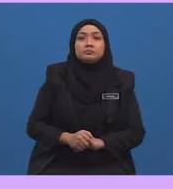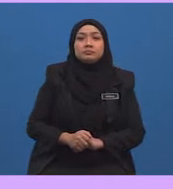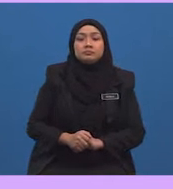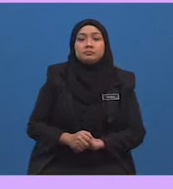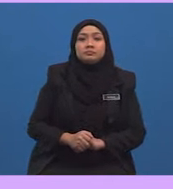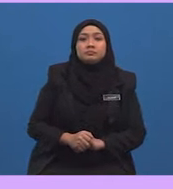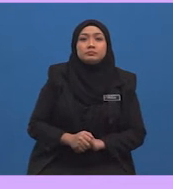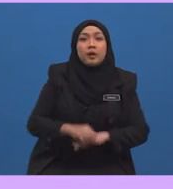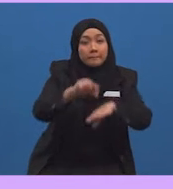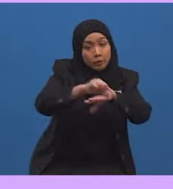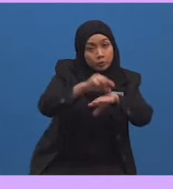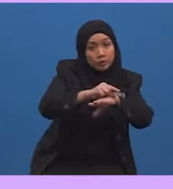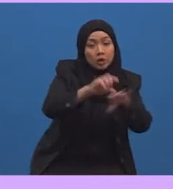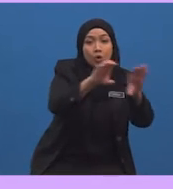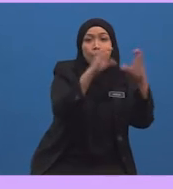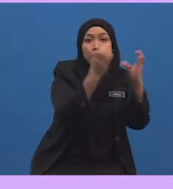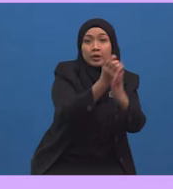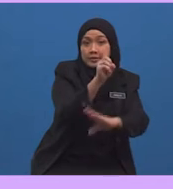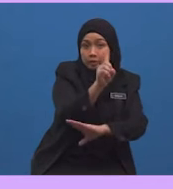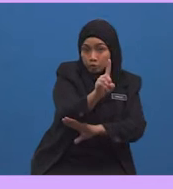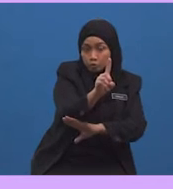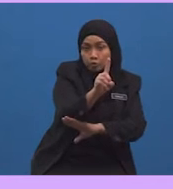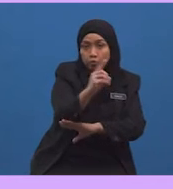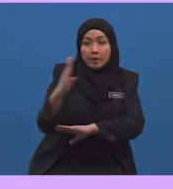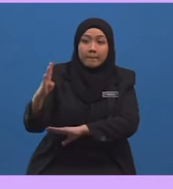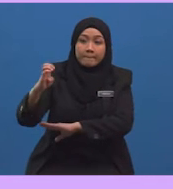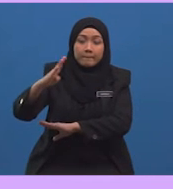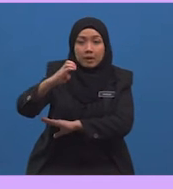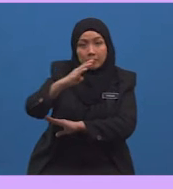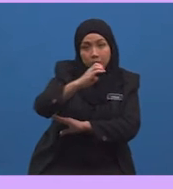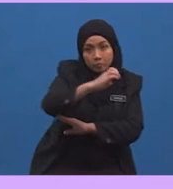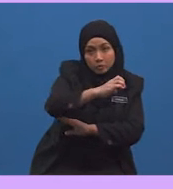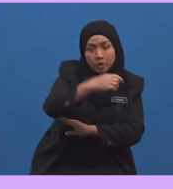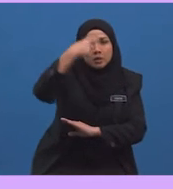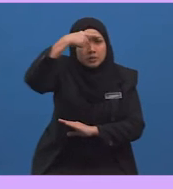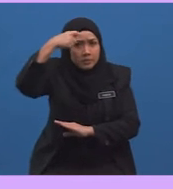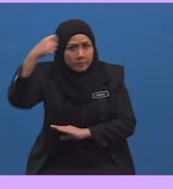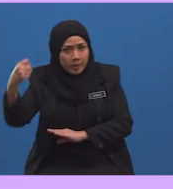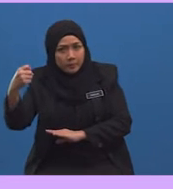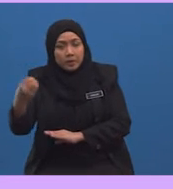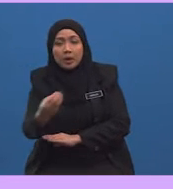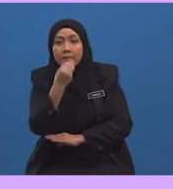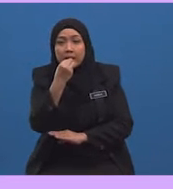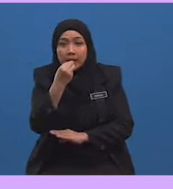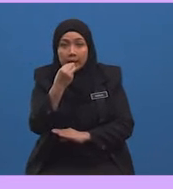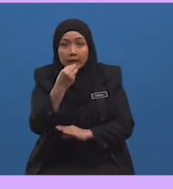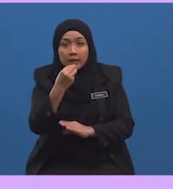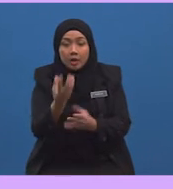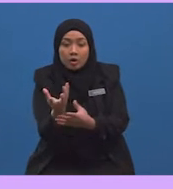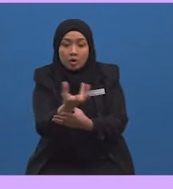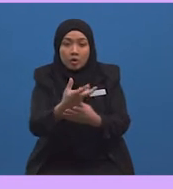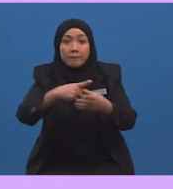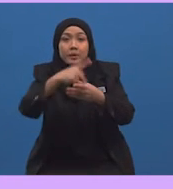Pengguna primer pula ialah beluncas kerana beluncas makan pengeluar iaitu kubis.